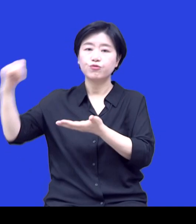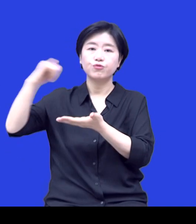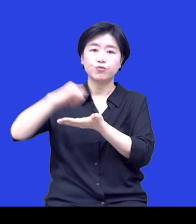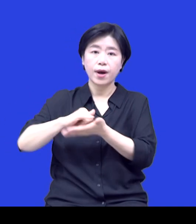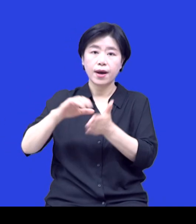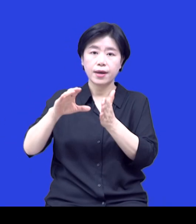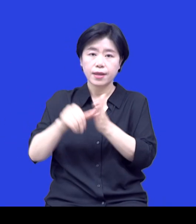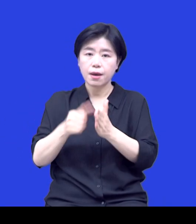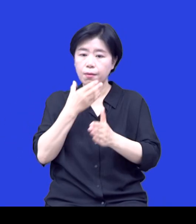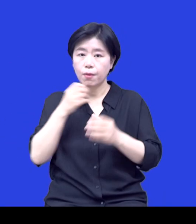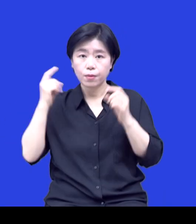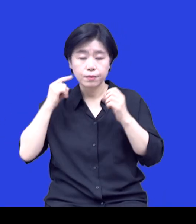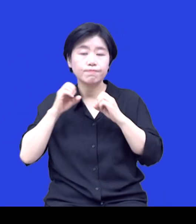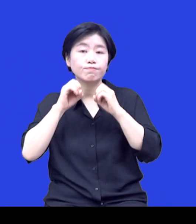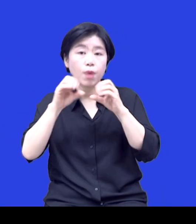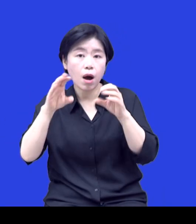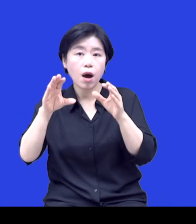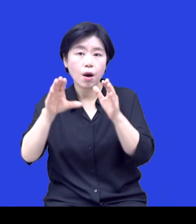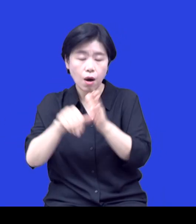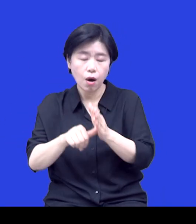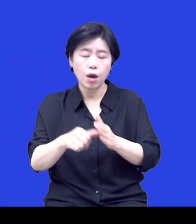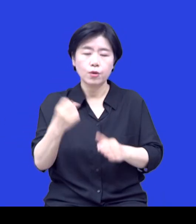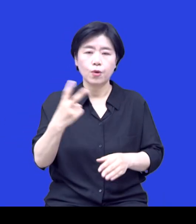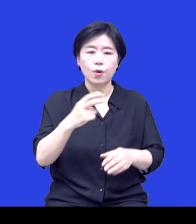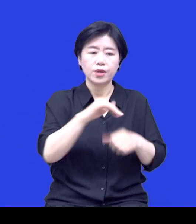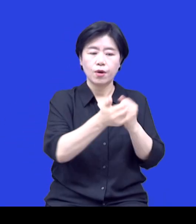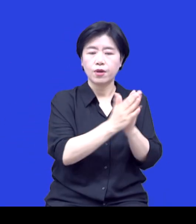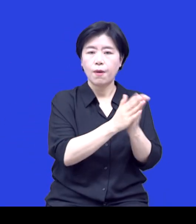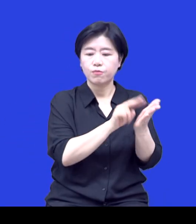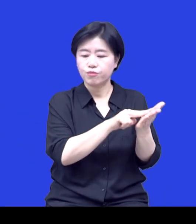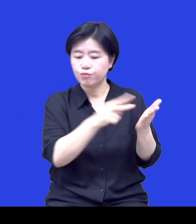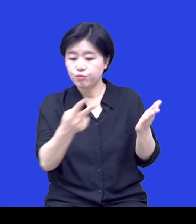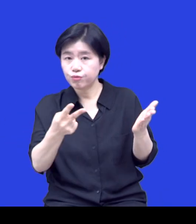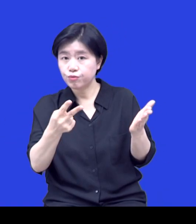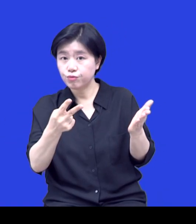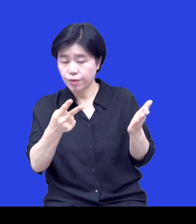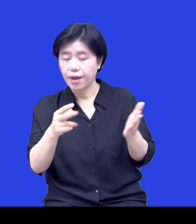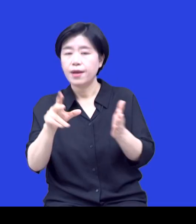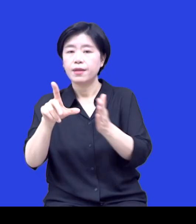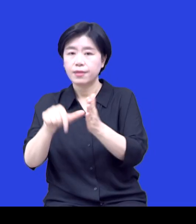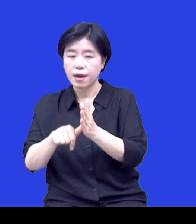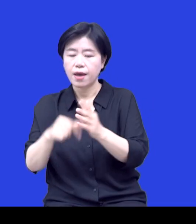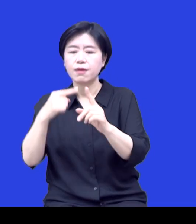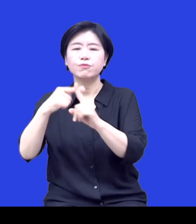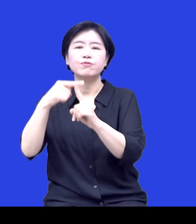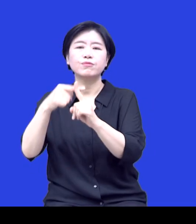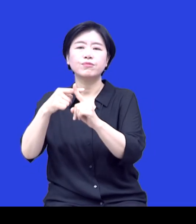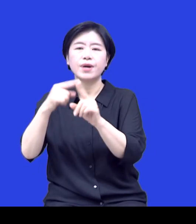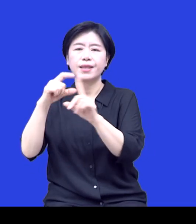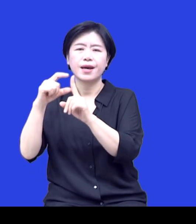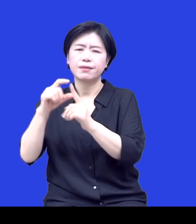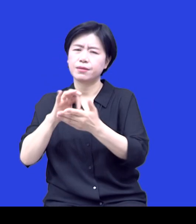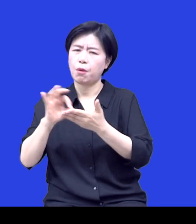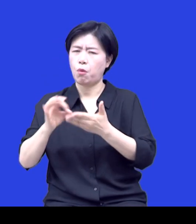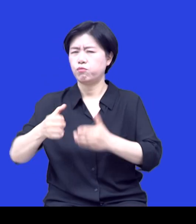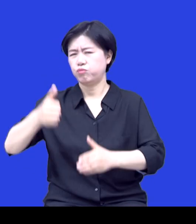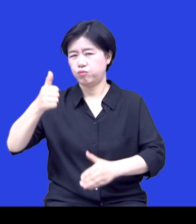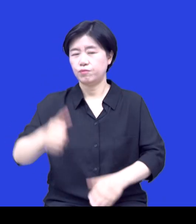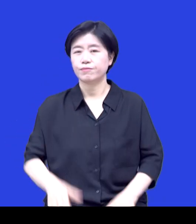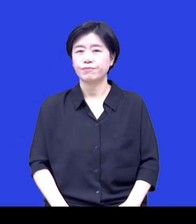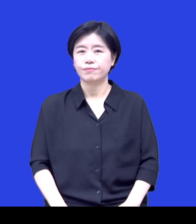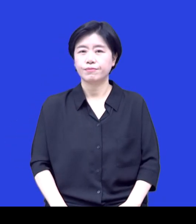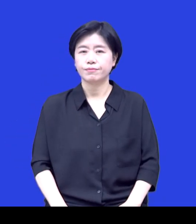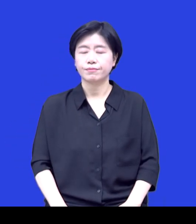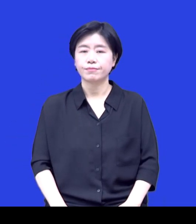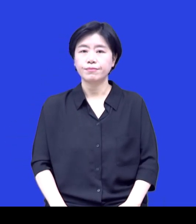기독교 영향을 받았어요. 예. 예. 그래서 우리 민족의 언어에도 그래도 긍정적인 기운이 들어온 게 예. 저는 복음이라고 생각합니다. 네,